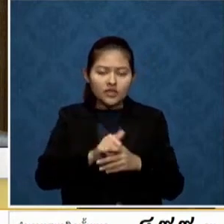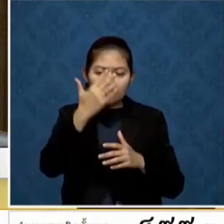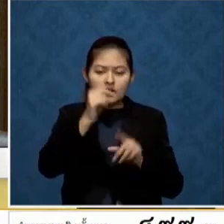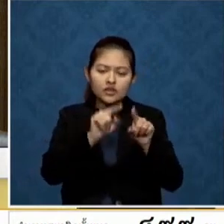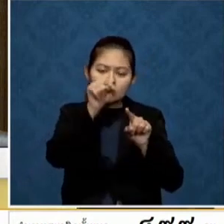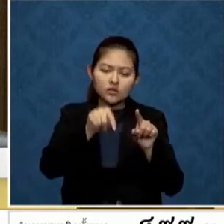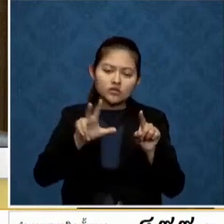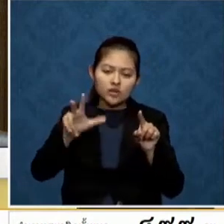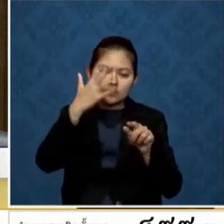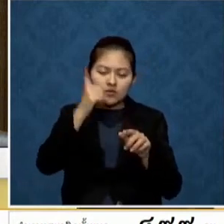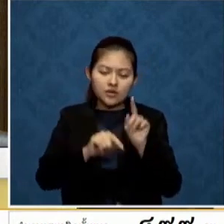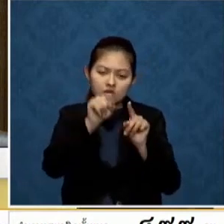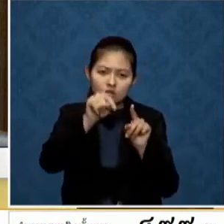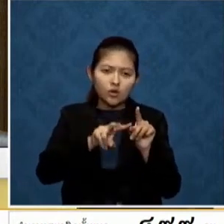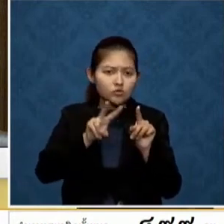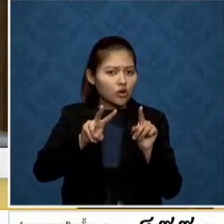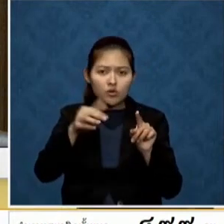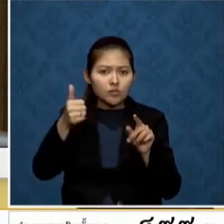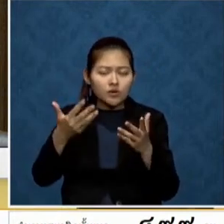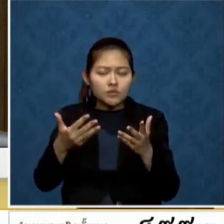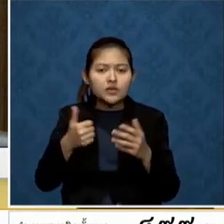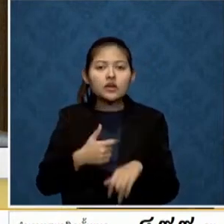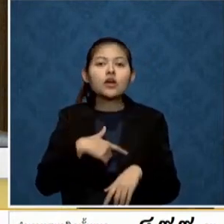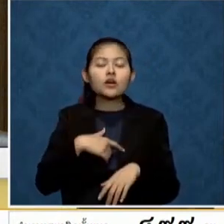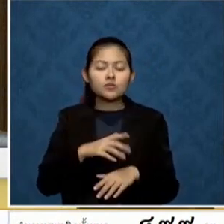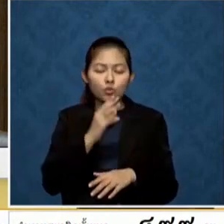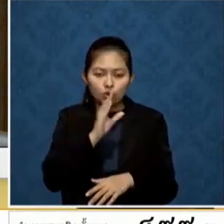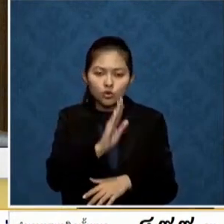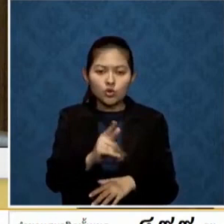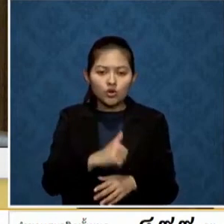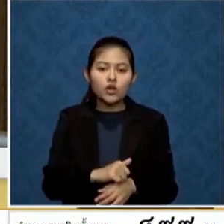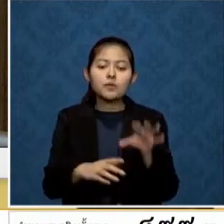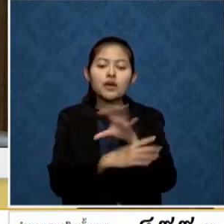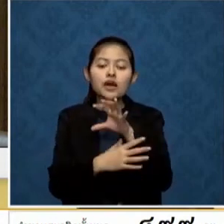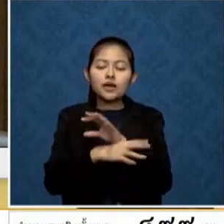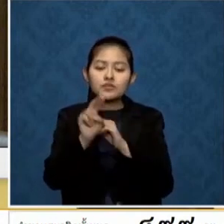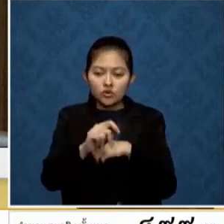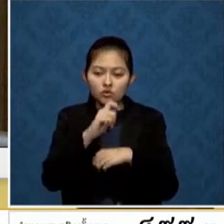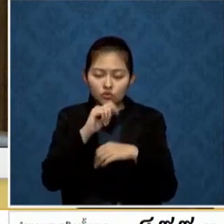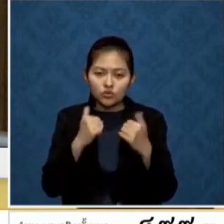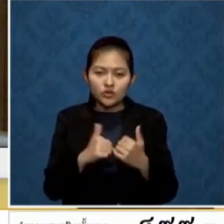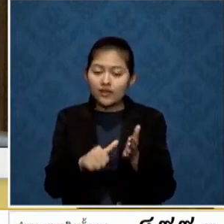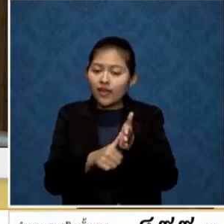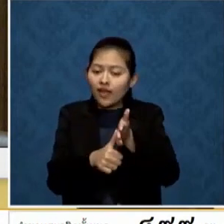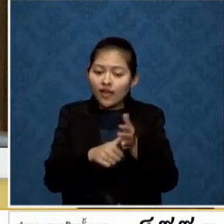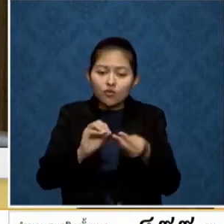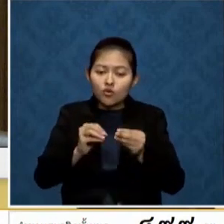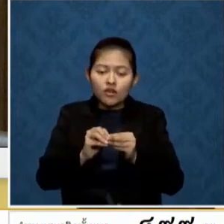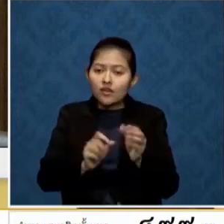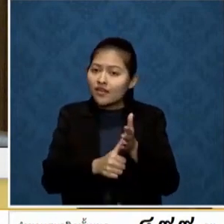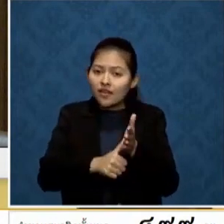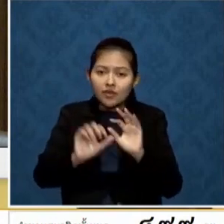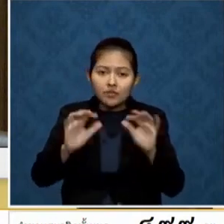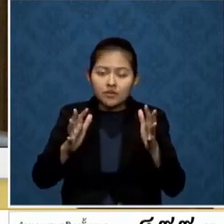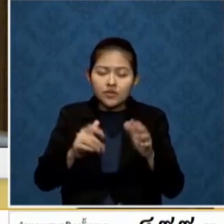ใน 3ทำไมไม่เป็น 1ใน 2ครับก็ต้องเรียนตามตรงนะครับว่าท่านกลับไปอ่านข้อบังคับที่ใช้อยู่ปัจจุบันเนี่ยผมไม่ได้แก้ไขตัวเลขอะไรเลยนะครับ